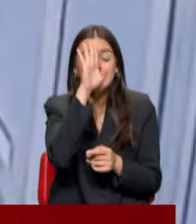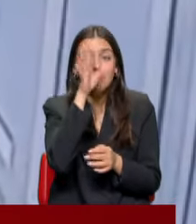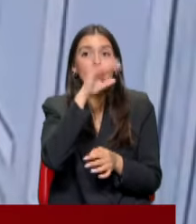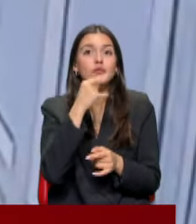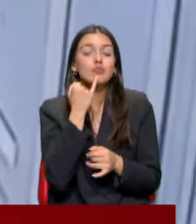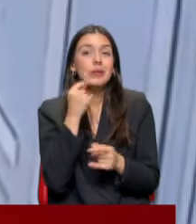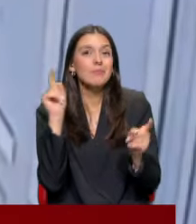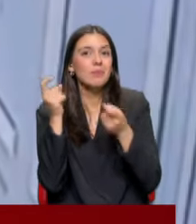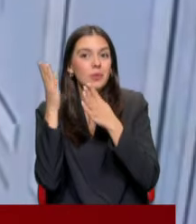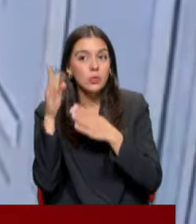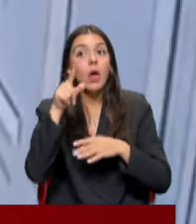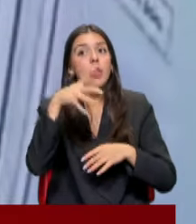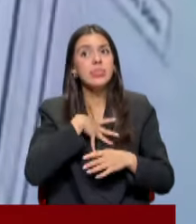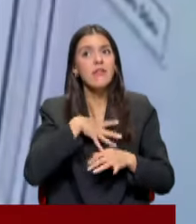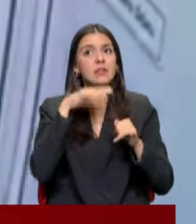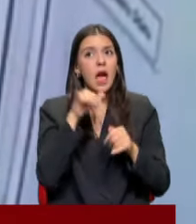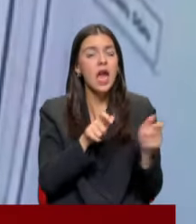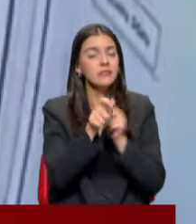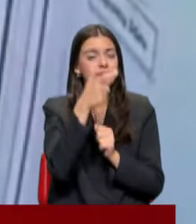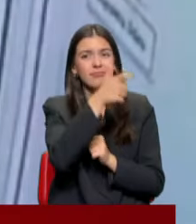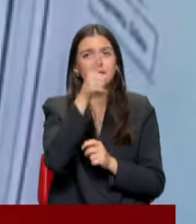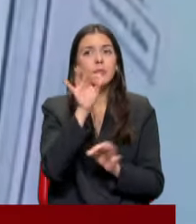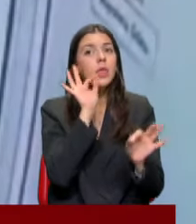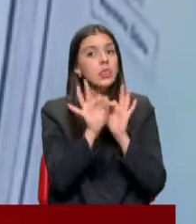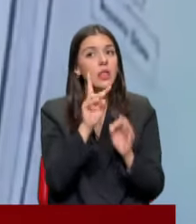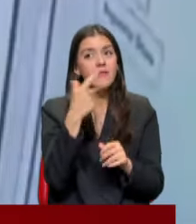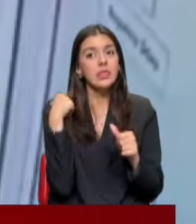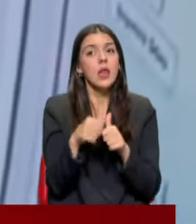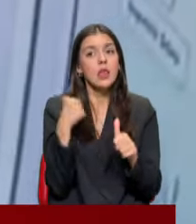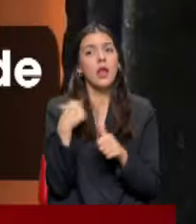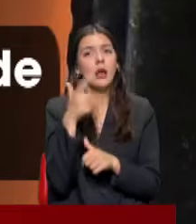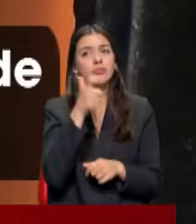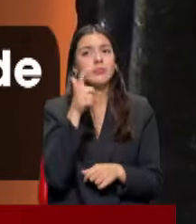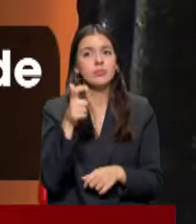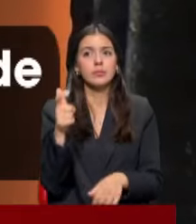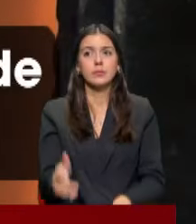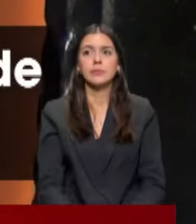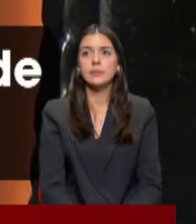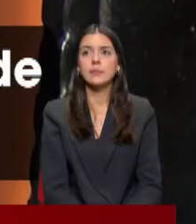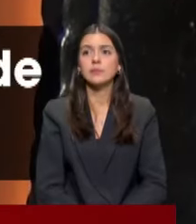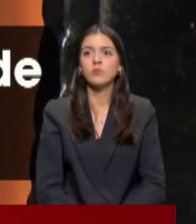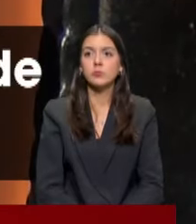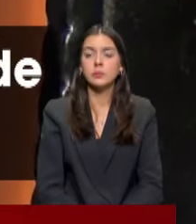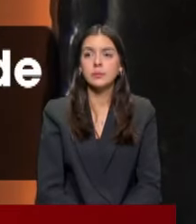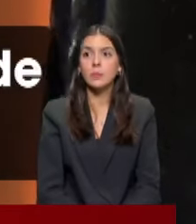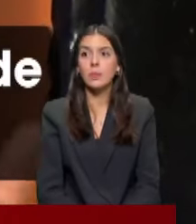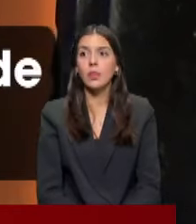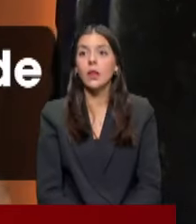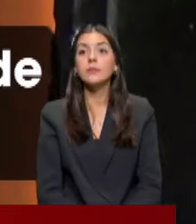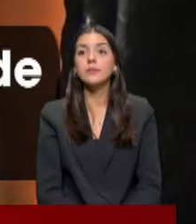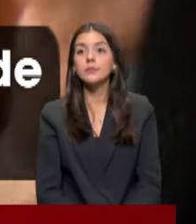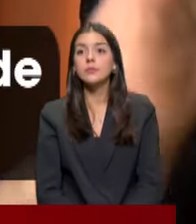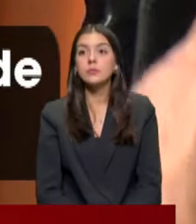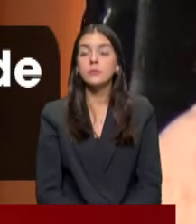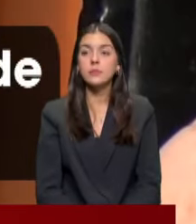o firmanın kapısında aldı. Silah çektiler, tehdit edip peş peşe ateş ettiler. Tarım Bakanlığı bir şey yayınladı. Onların